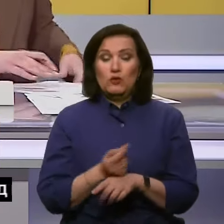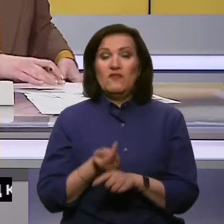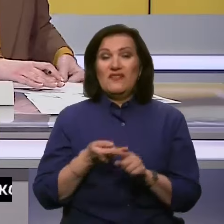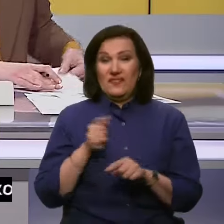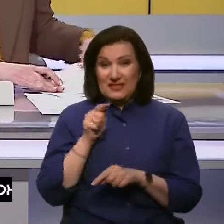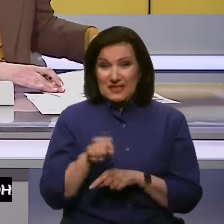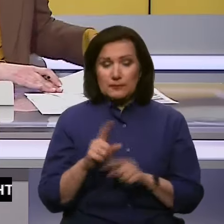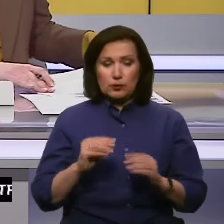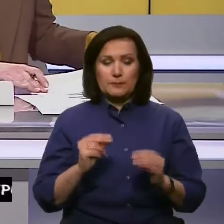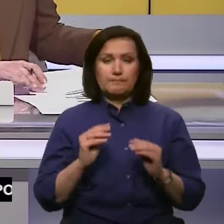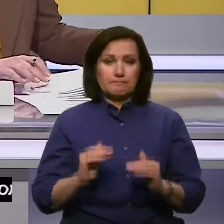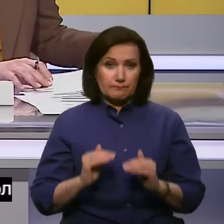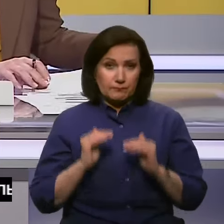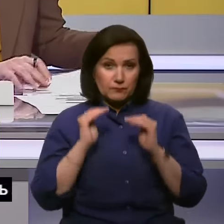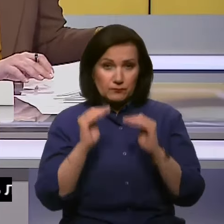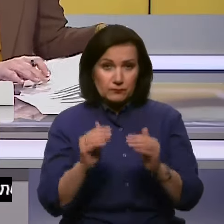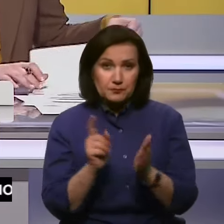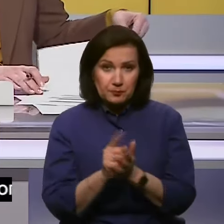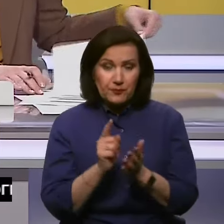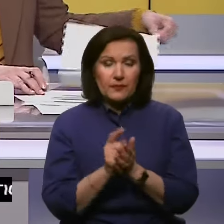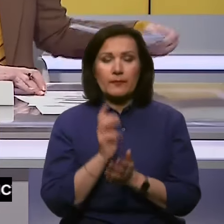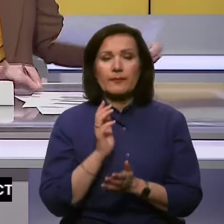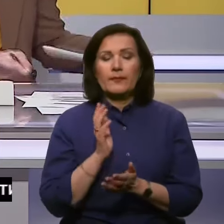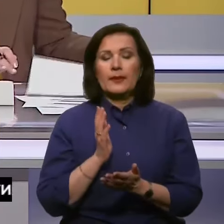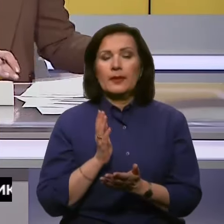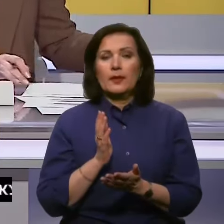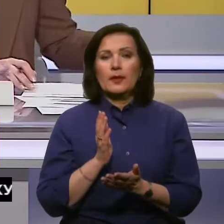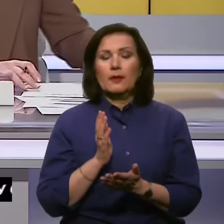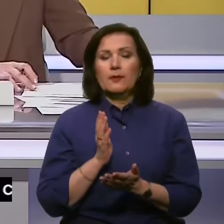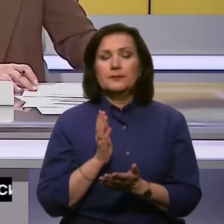що зростання пенсій відбувається